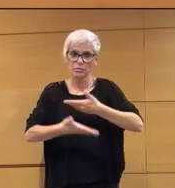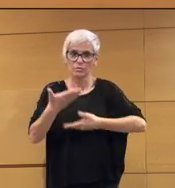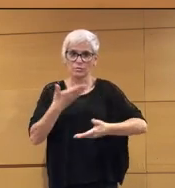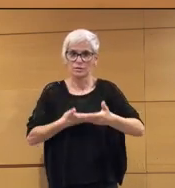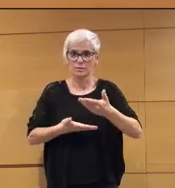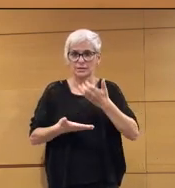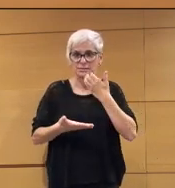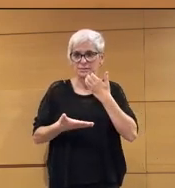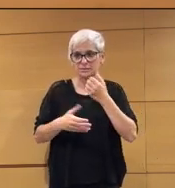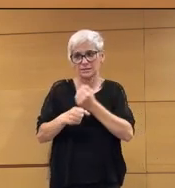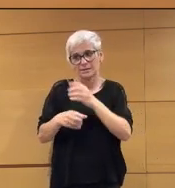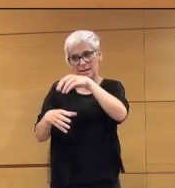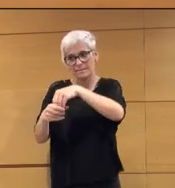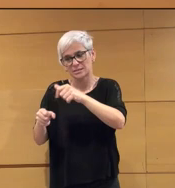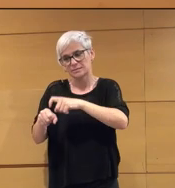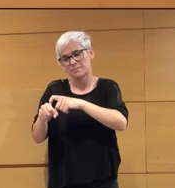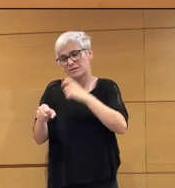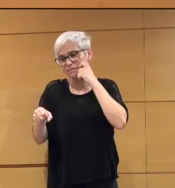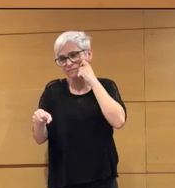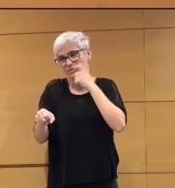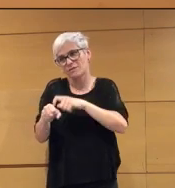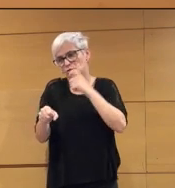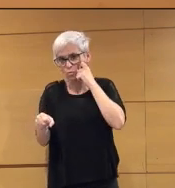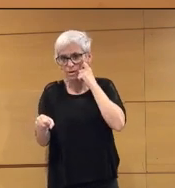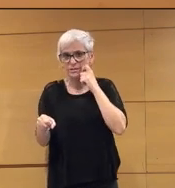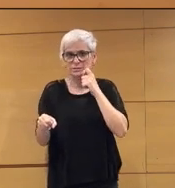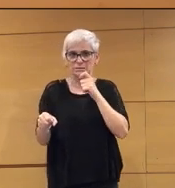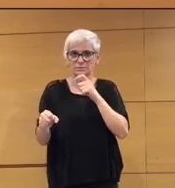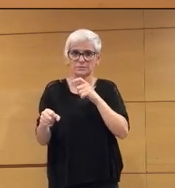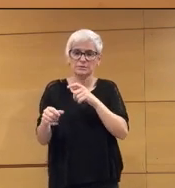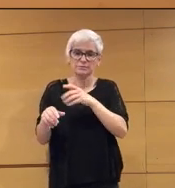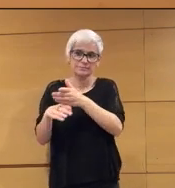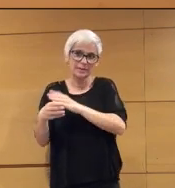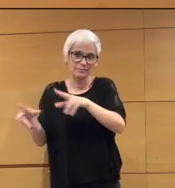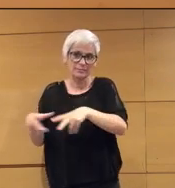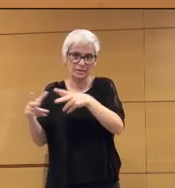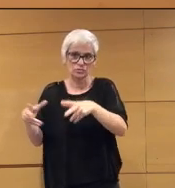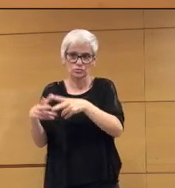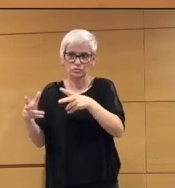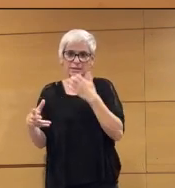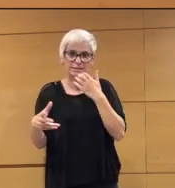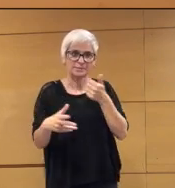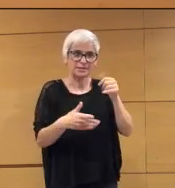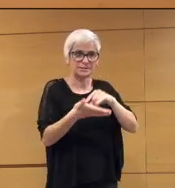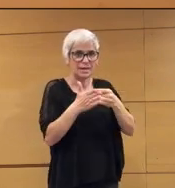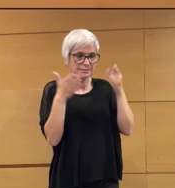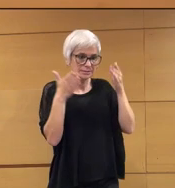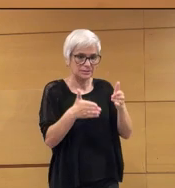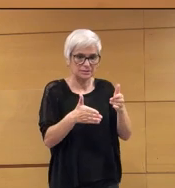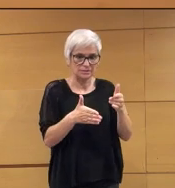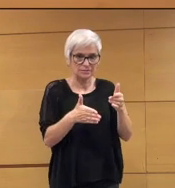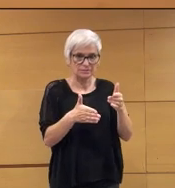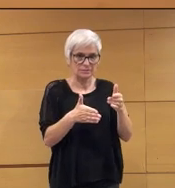en factors humans, que s'anomena, més des de la banda de Ciències Socials i Humanitats, amb els que són enginyers i els